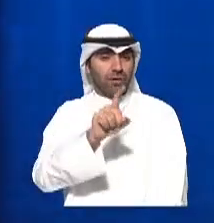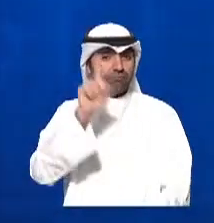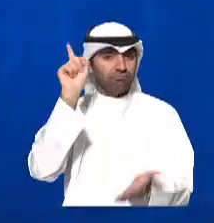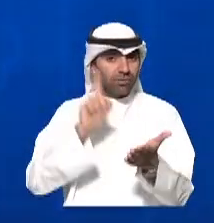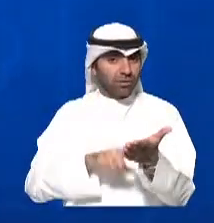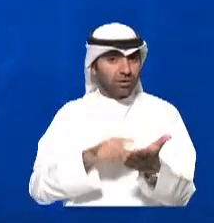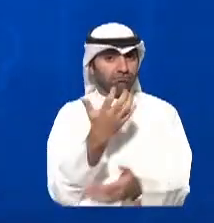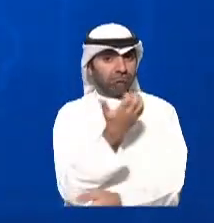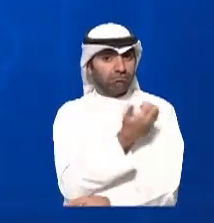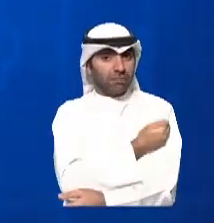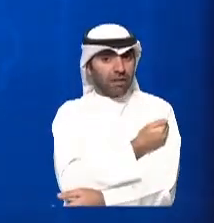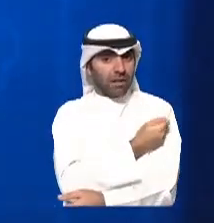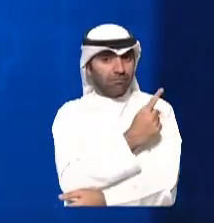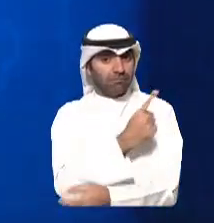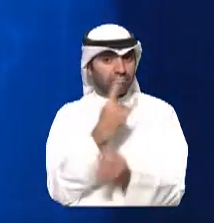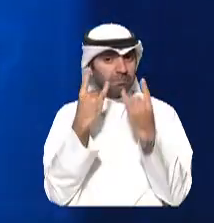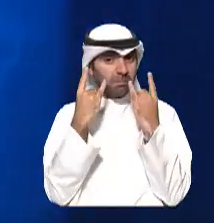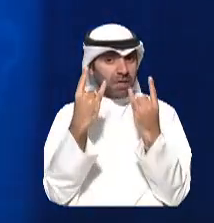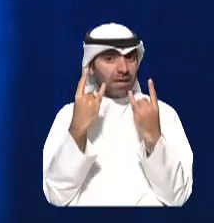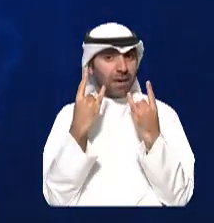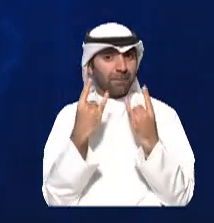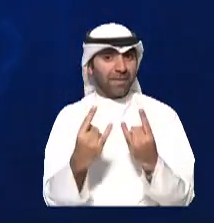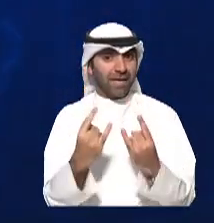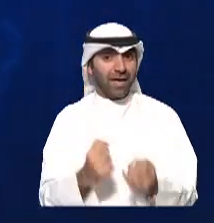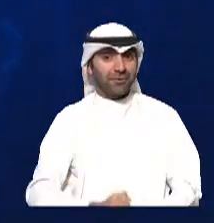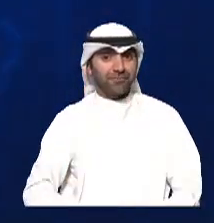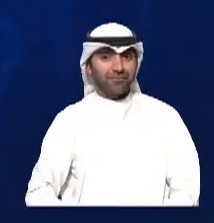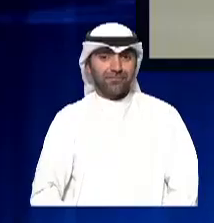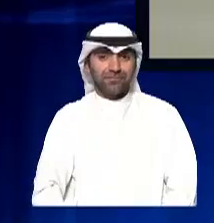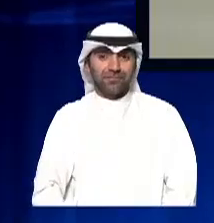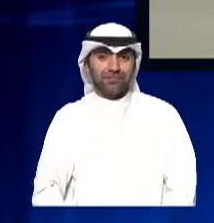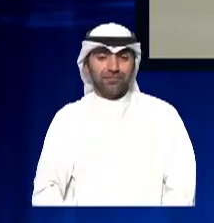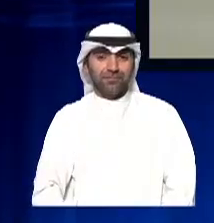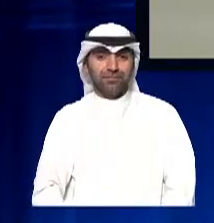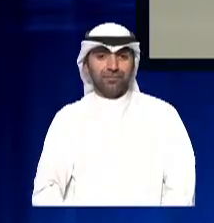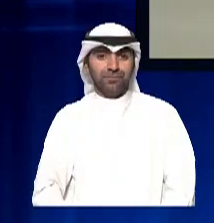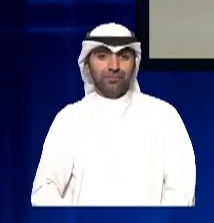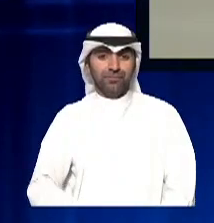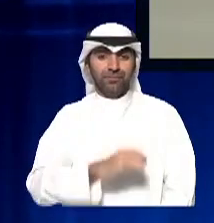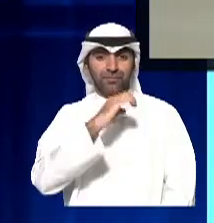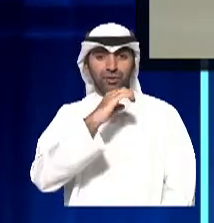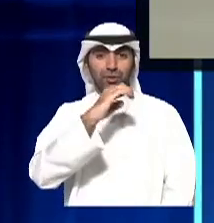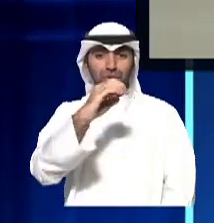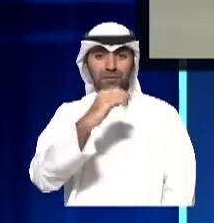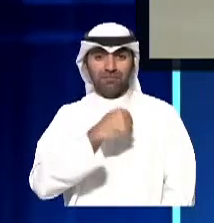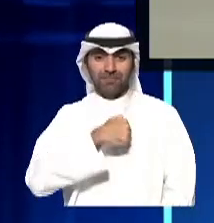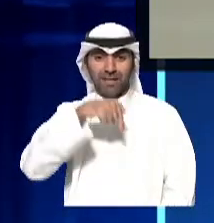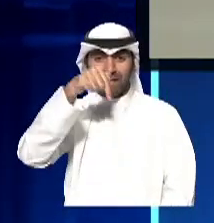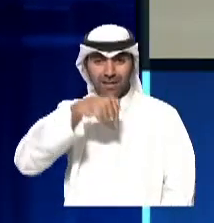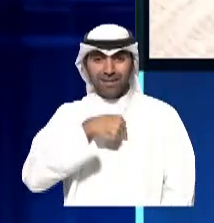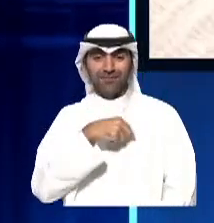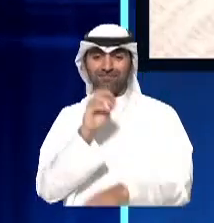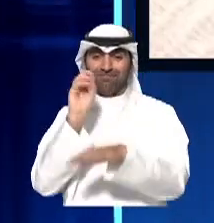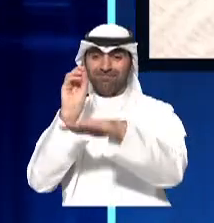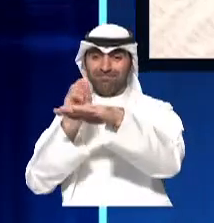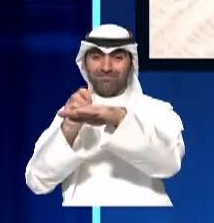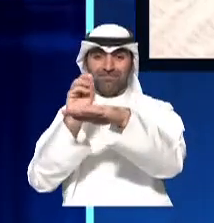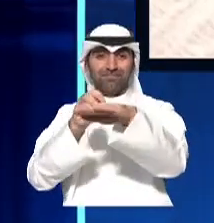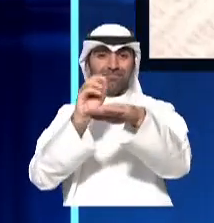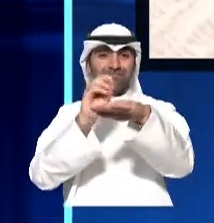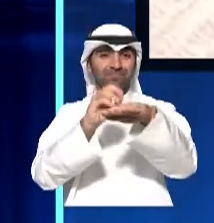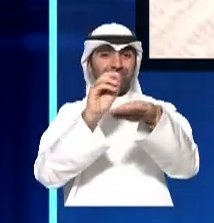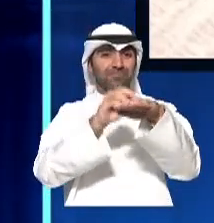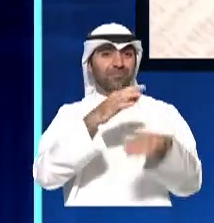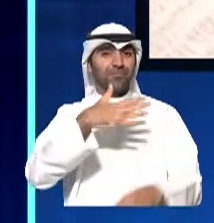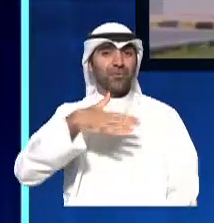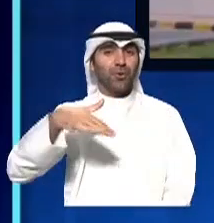اللقاح بعد هذه الفترة؟ طبعا أنا أحب أطمن الجميع مواطنين ومقيمين، التخوفات هذه لا أساس لها من